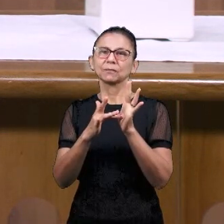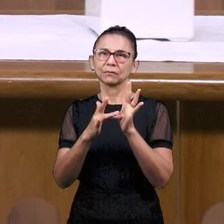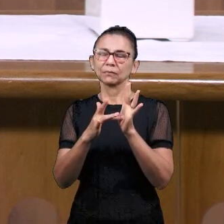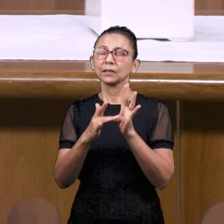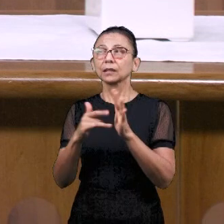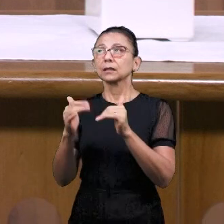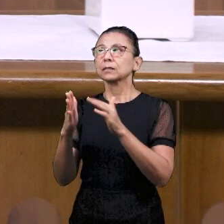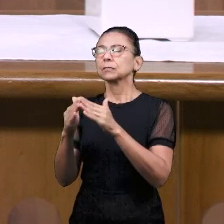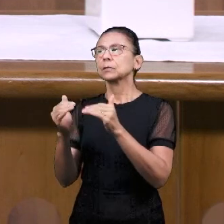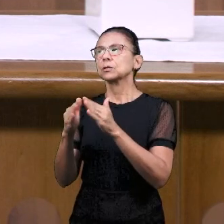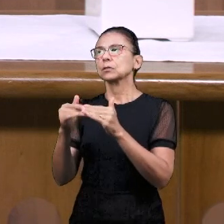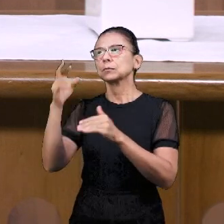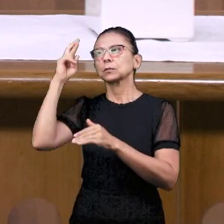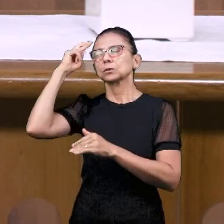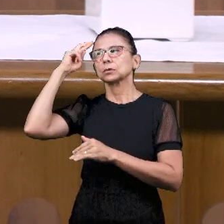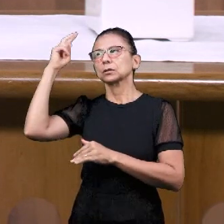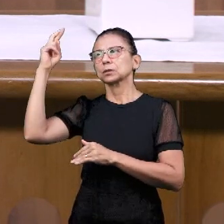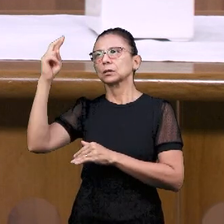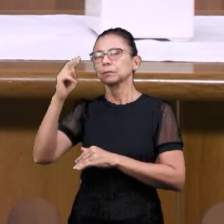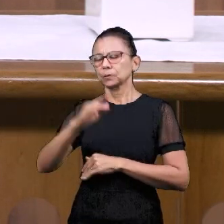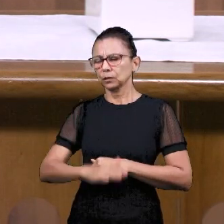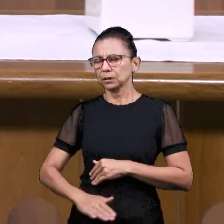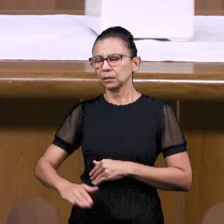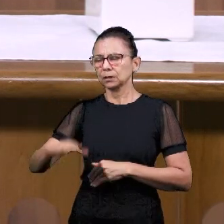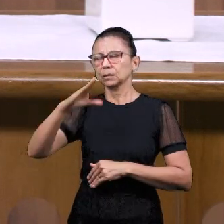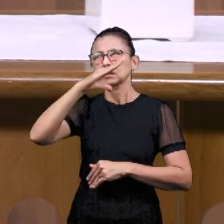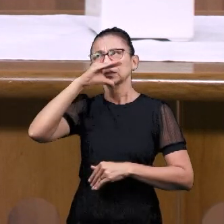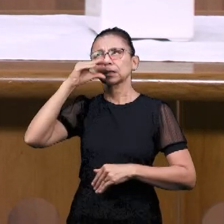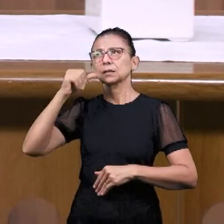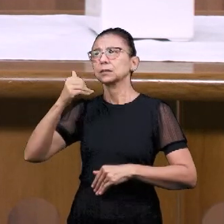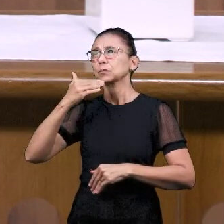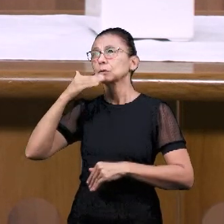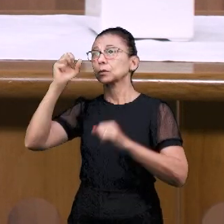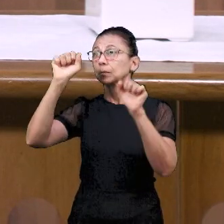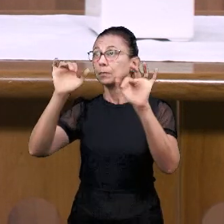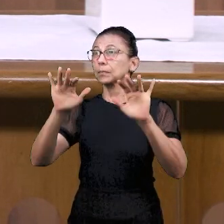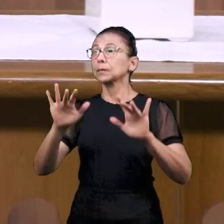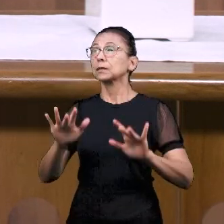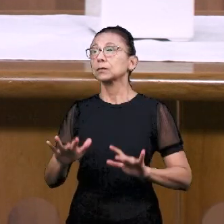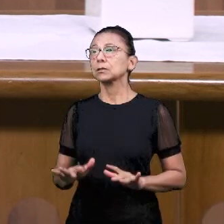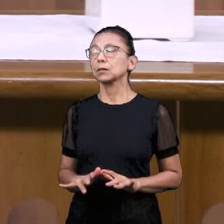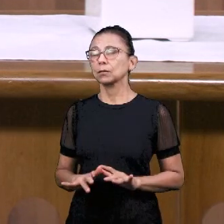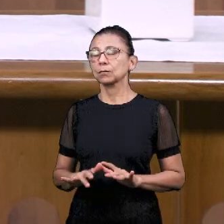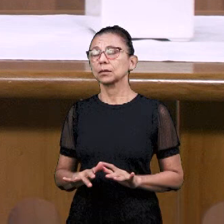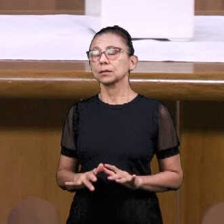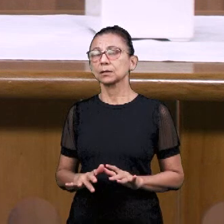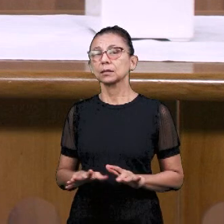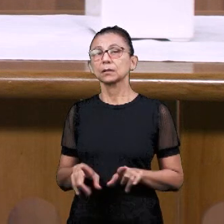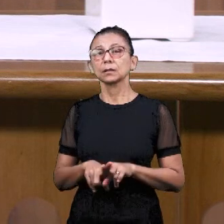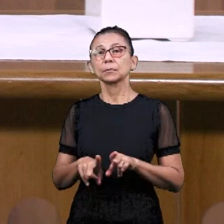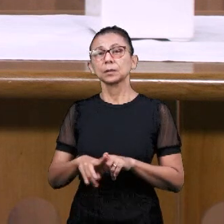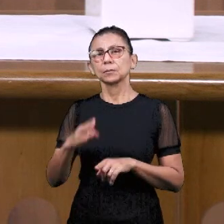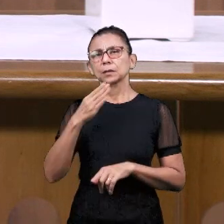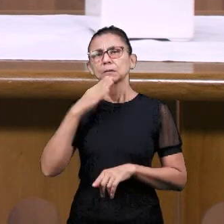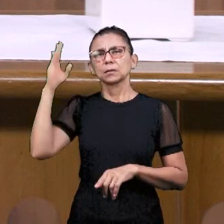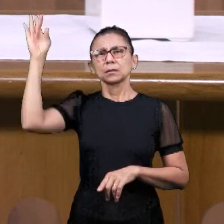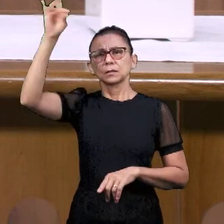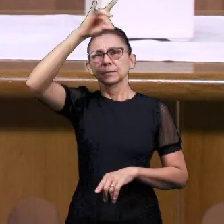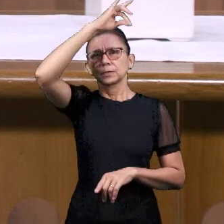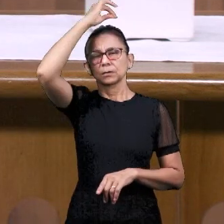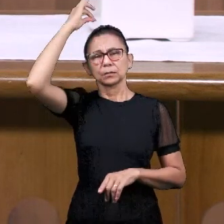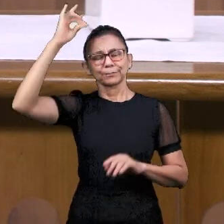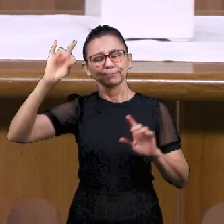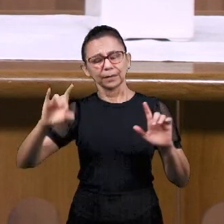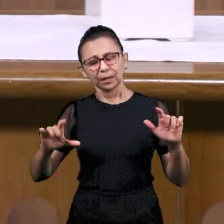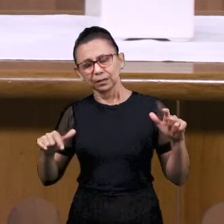bénédiction en faveur des enfants, intermédiaires et adolescents. Et nous demandons que ton Esprit Saint puisse opérer en ce moment dans le pouvoir du